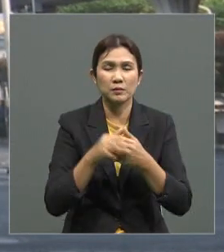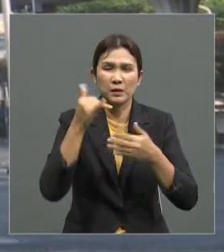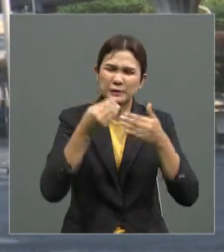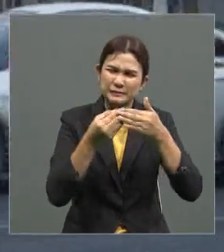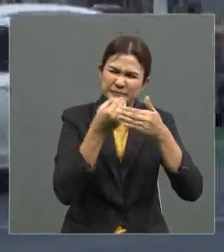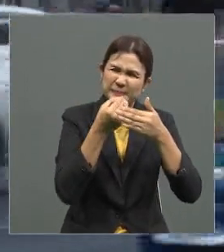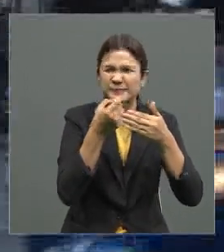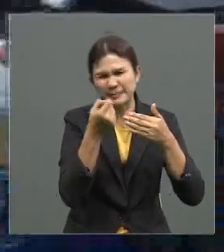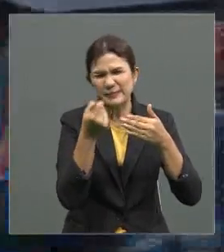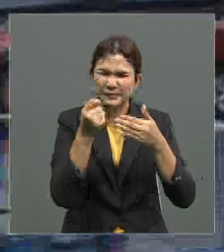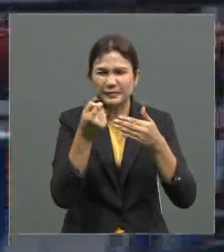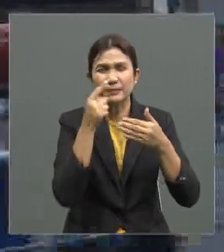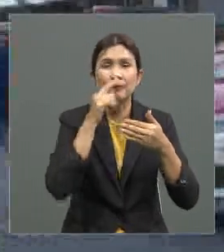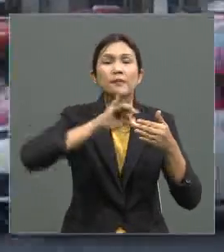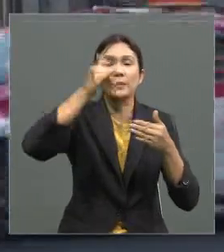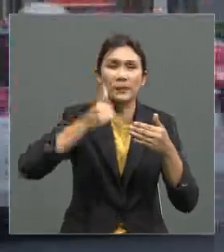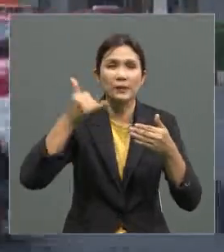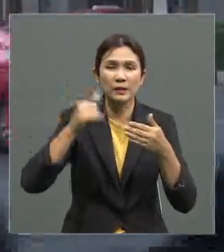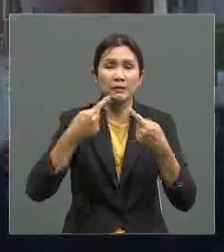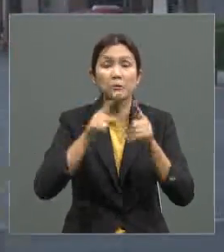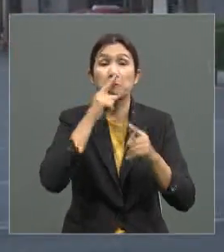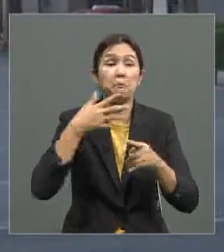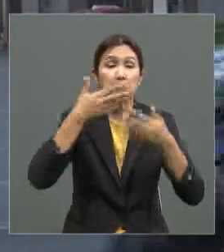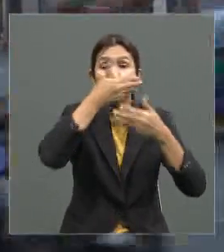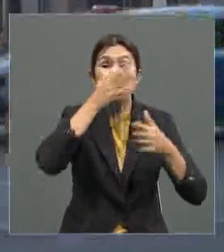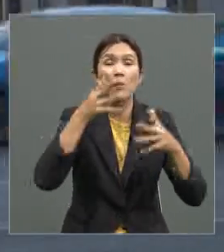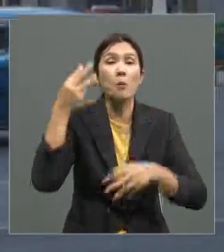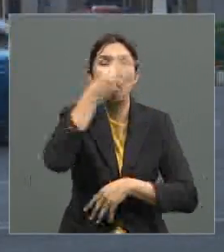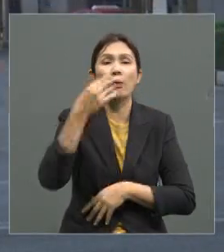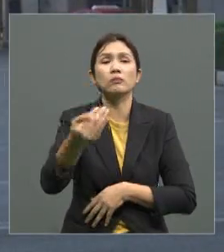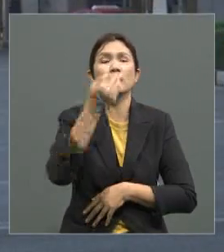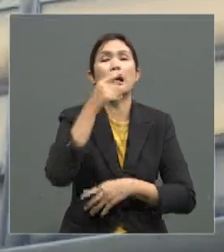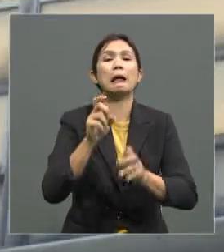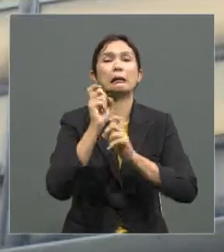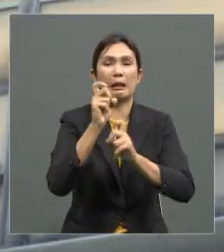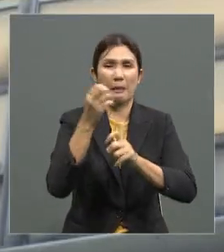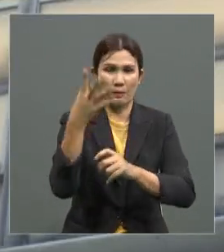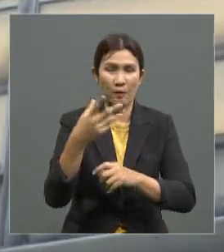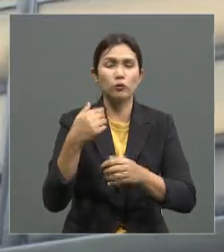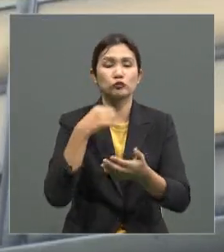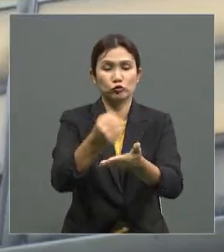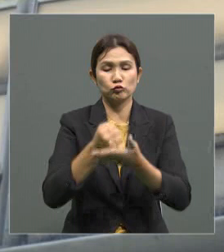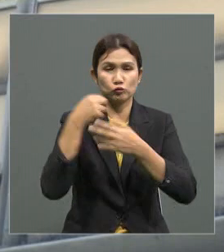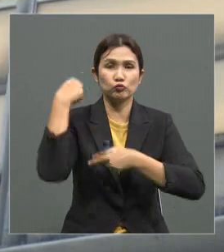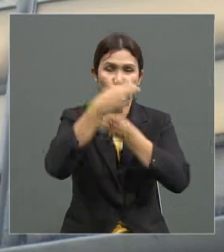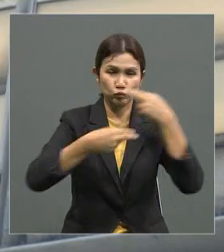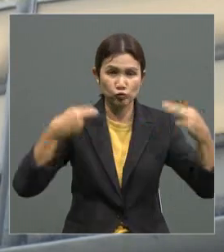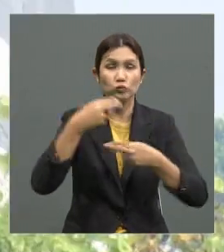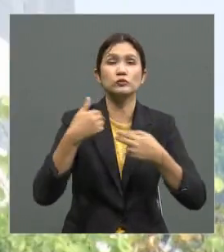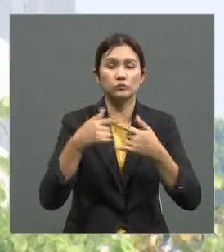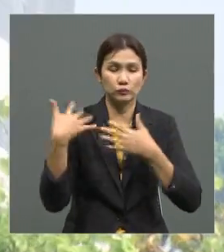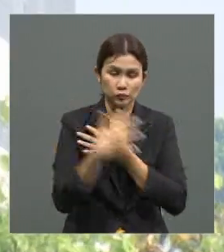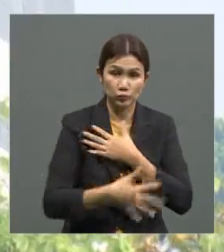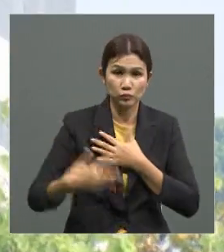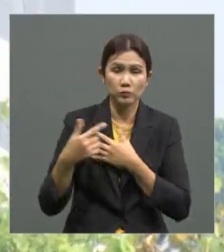ามาอาจจะปริมาณไม่เท่ากับการไม่ใส่ก็ถือว่าเป็นการรักษาสุขภาพดูแลสุขภาพของตนเองนะครับตอนนี้